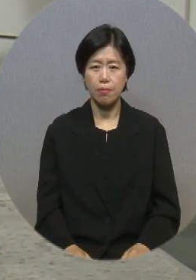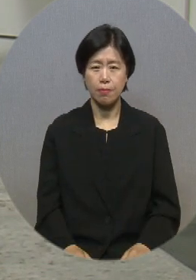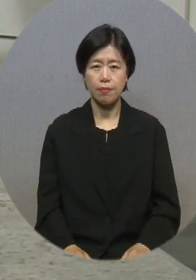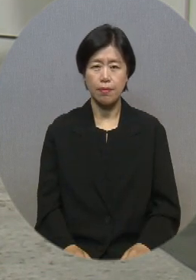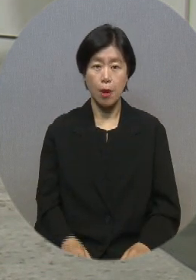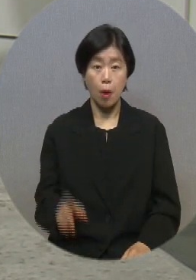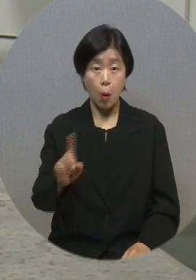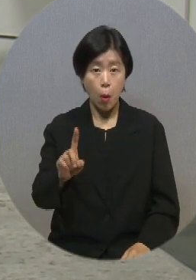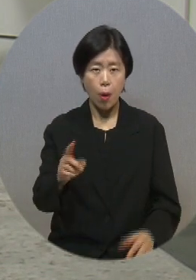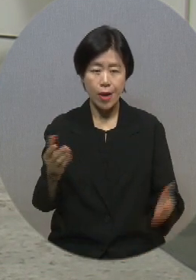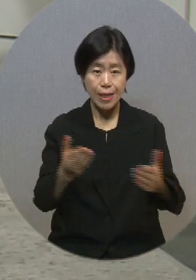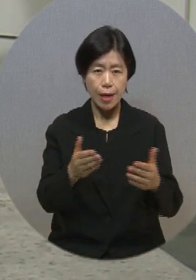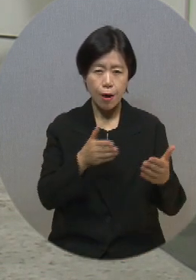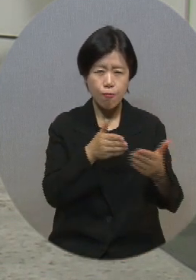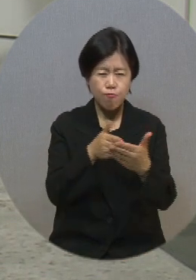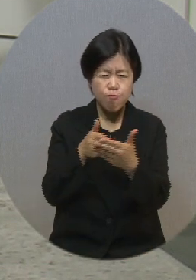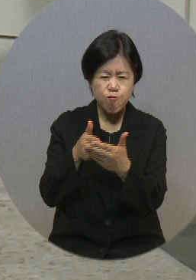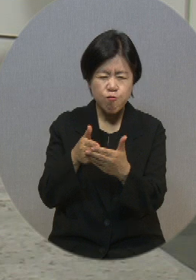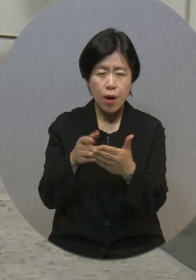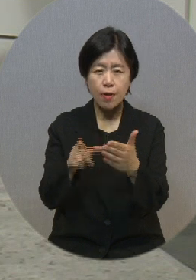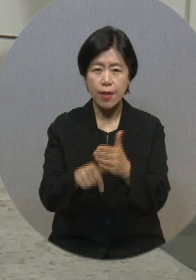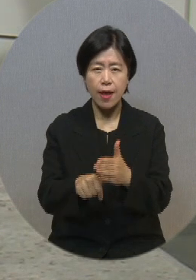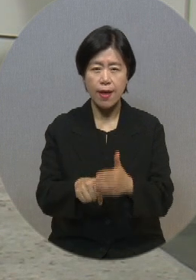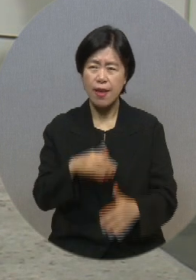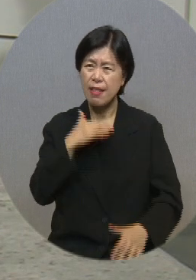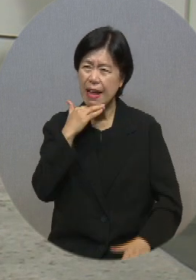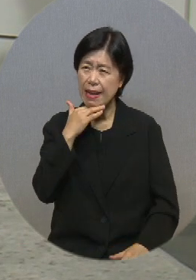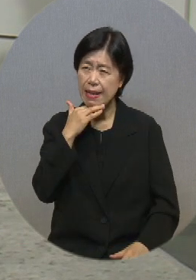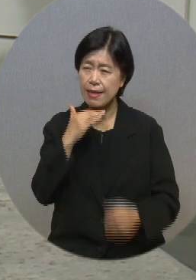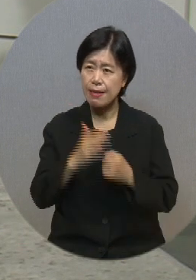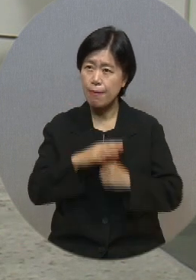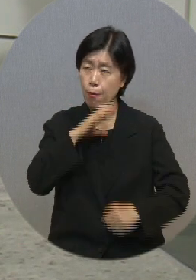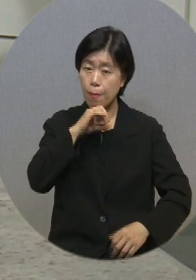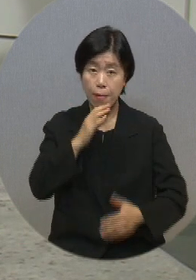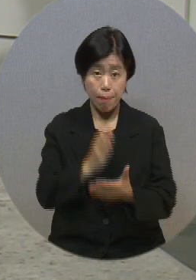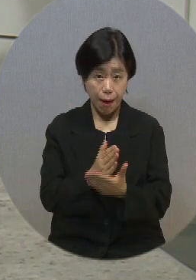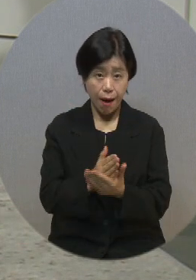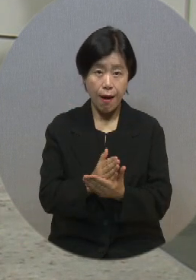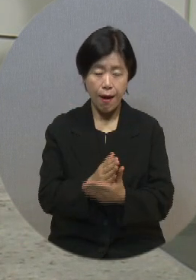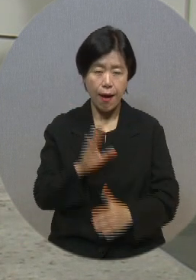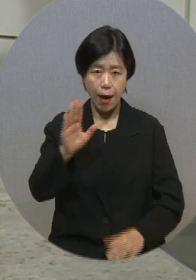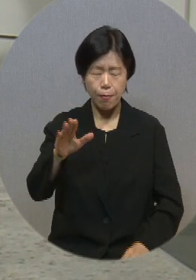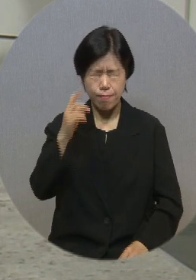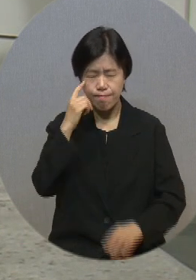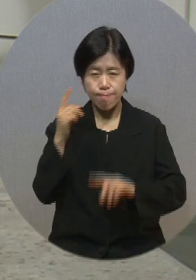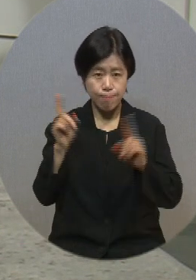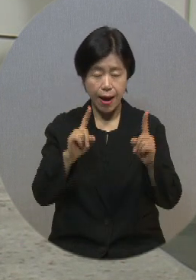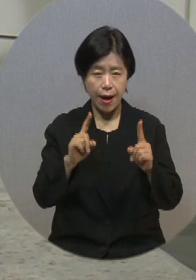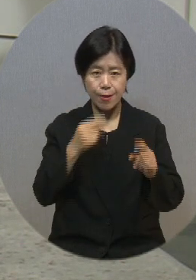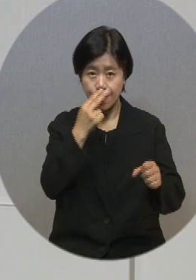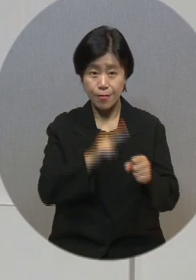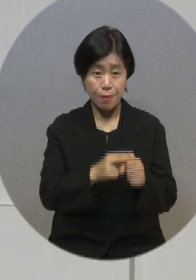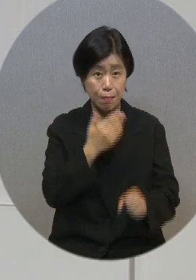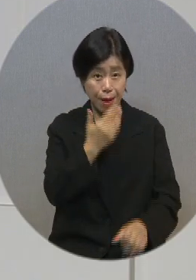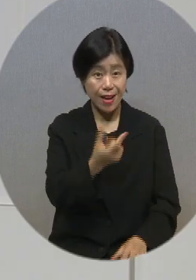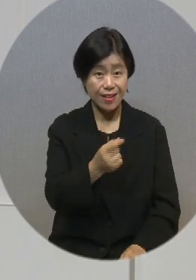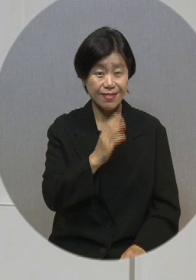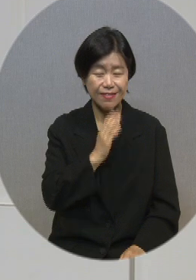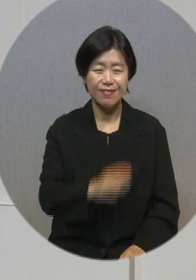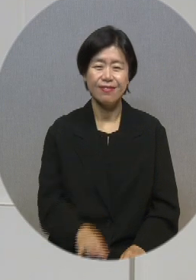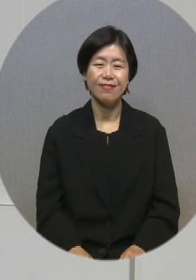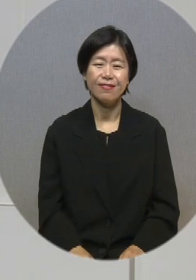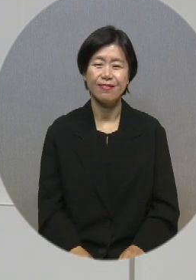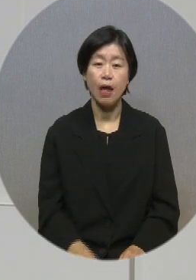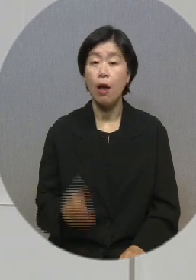부딪힐 때마다 네. 네네네. 나이를 의식하지 않고 야, 네네. 이런 개척정신은 참 필요한 것 같아요. 네, 최근에